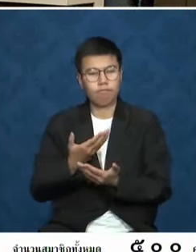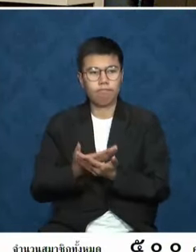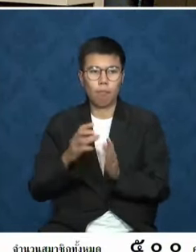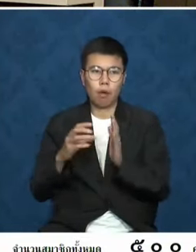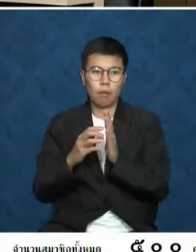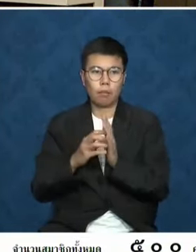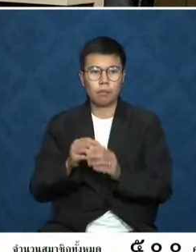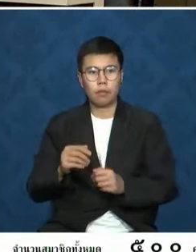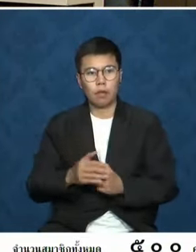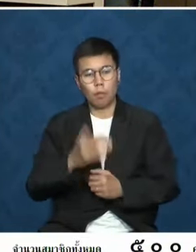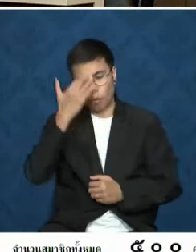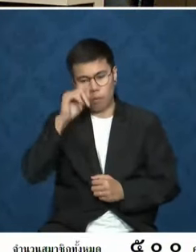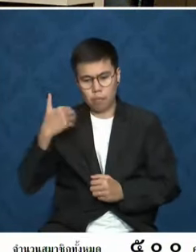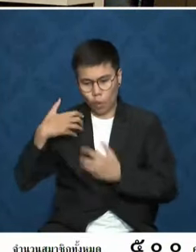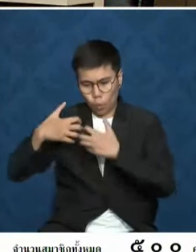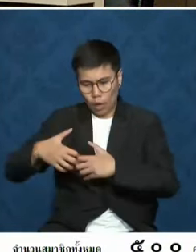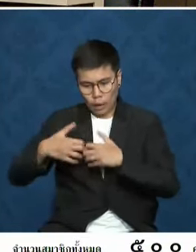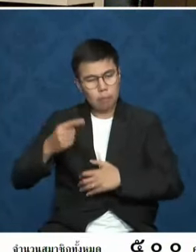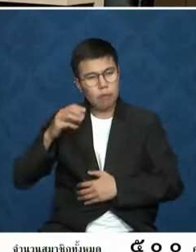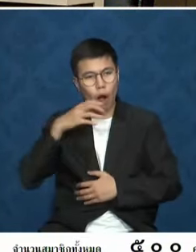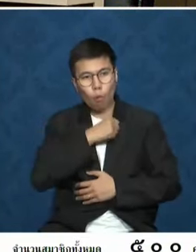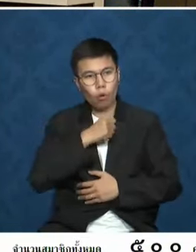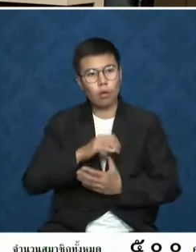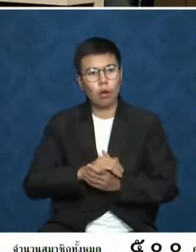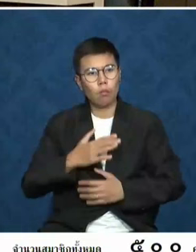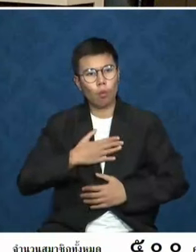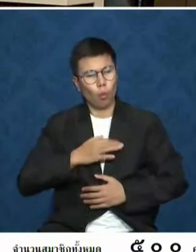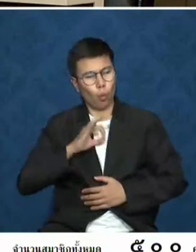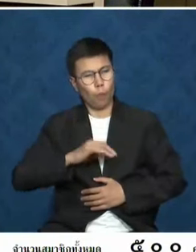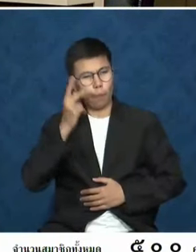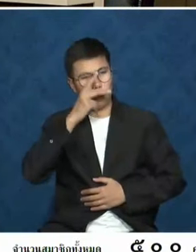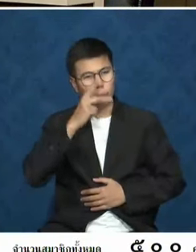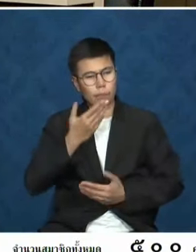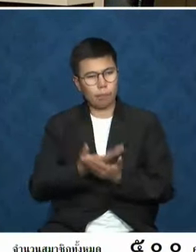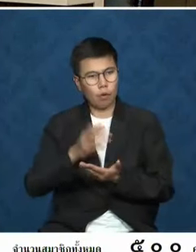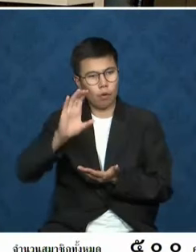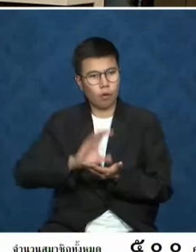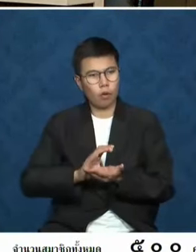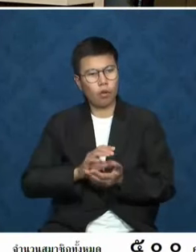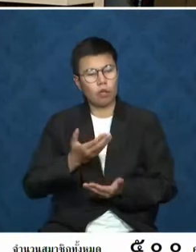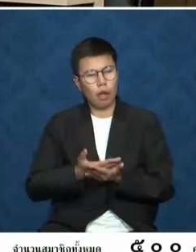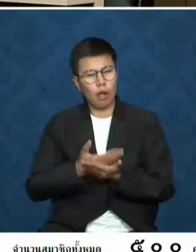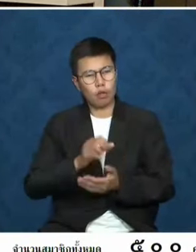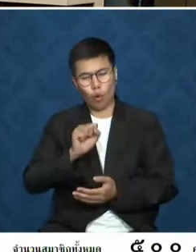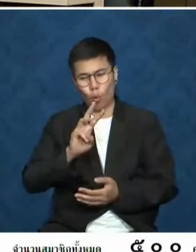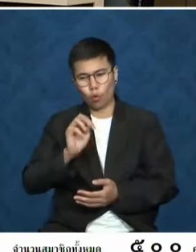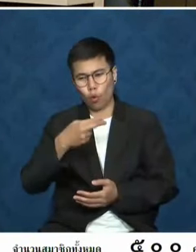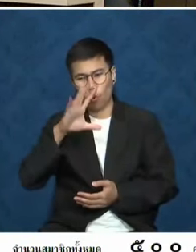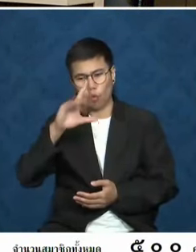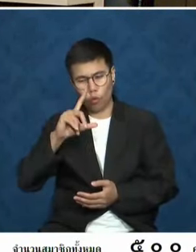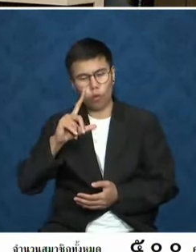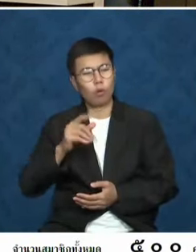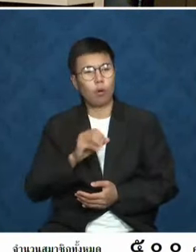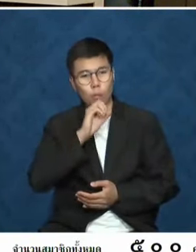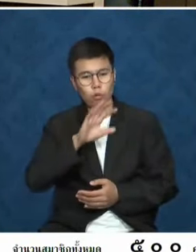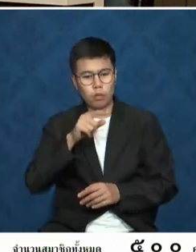อยู่กับอ tubesสาธรมแบบเดิมแล้ผมกแปลกใจมากเลยเรื่ร waited specialของ Swath selectedแต่ต้องเรีนทร